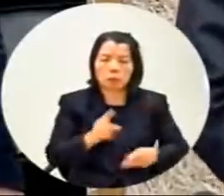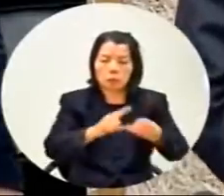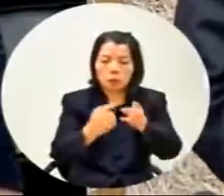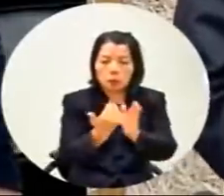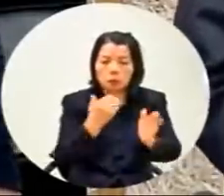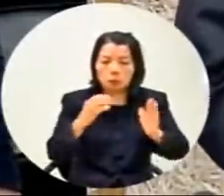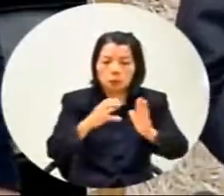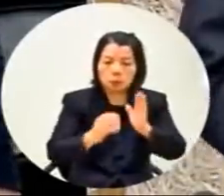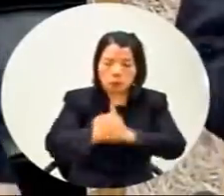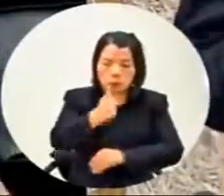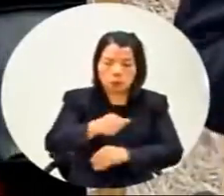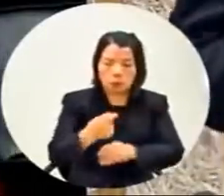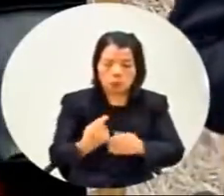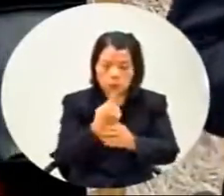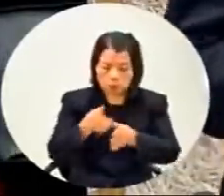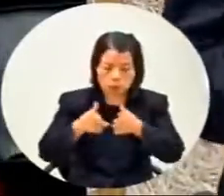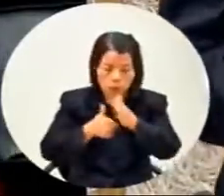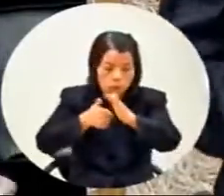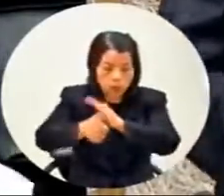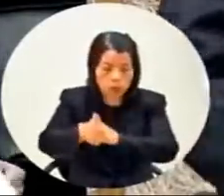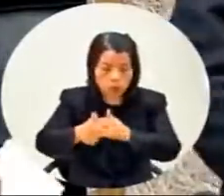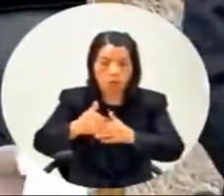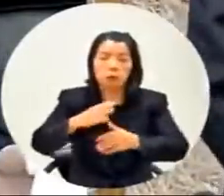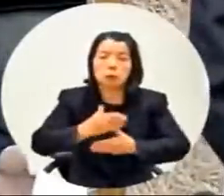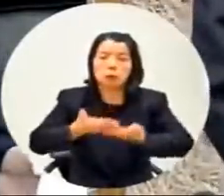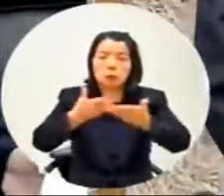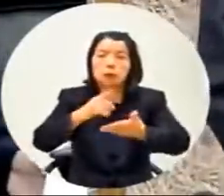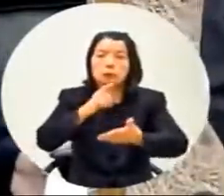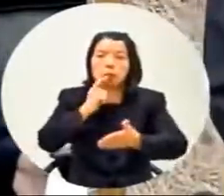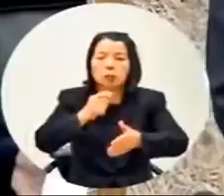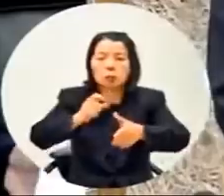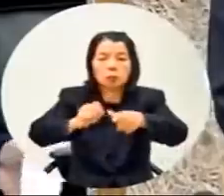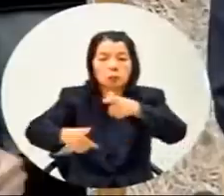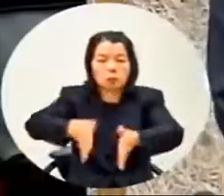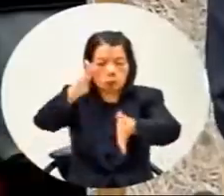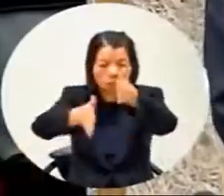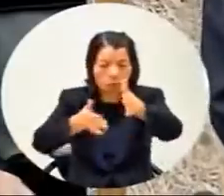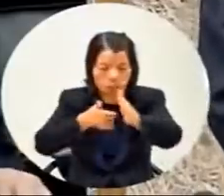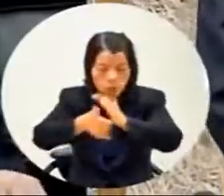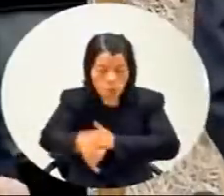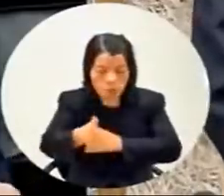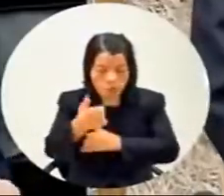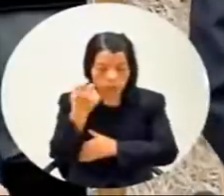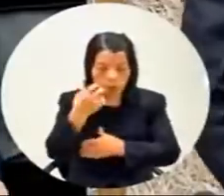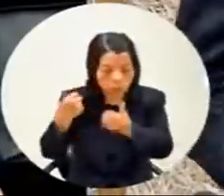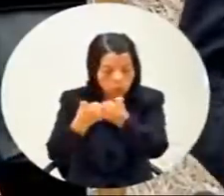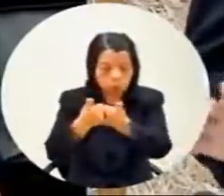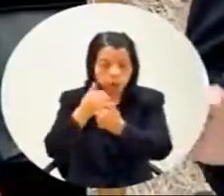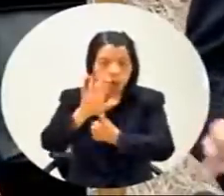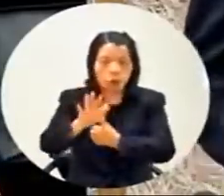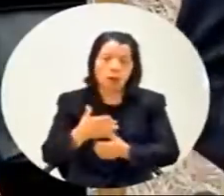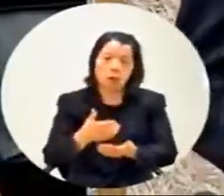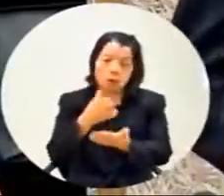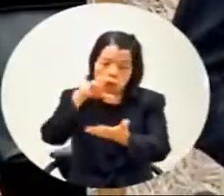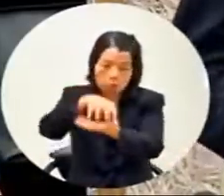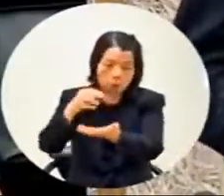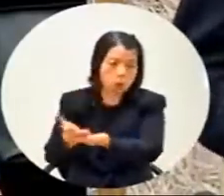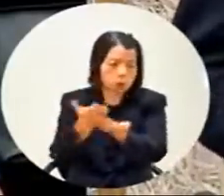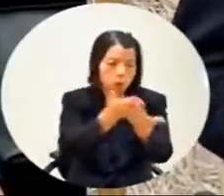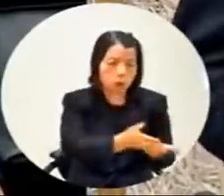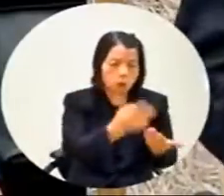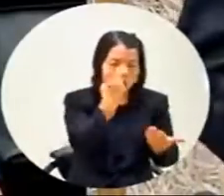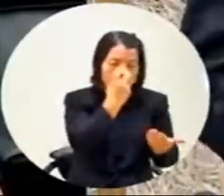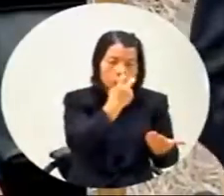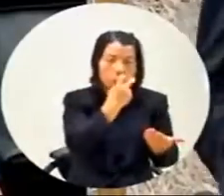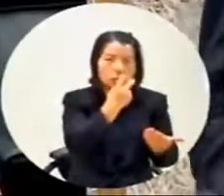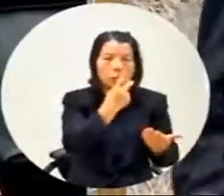的部分，那这部分的录音带其实当时就有移送给检方，那这部分里面确实